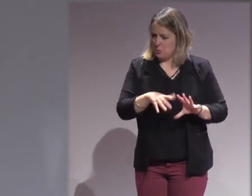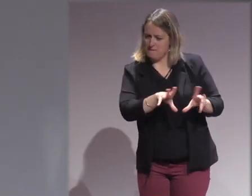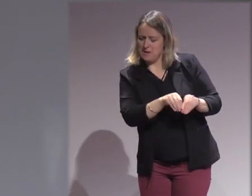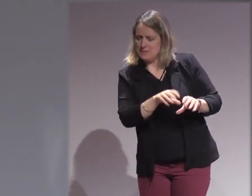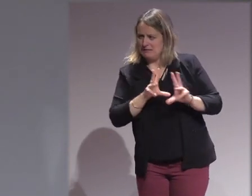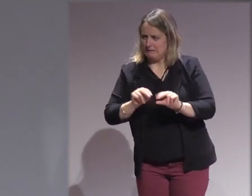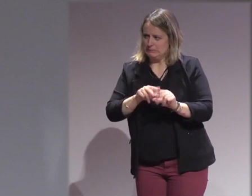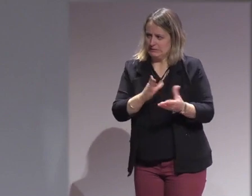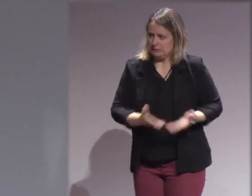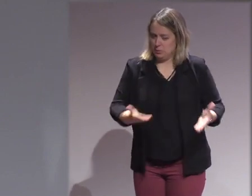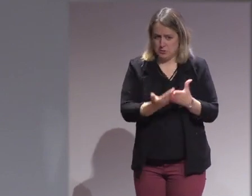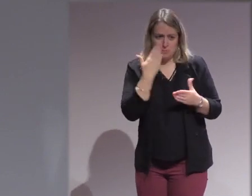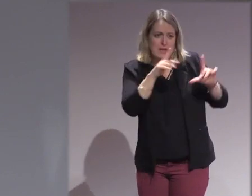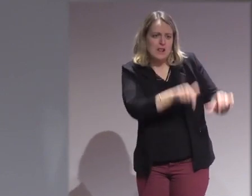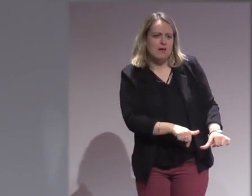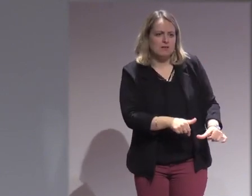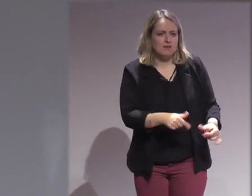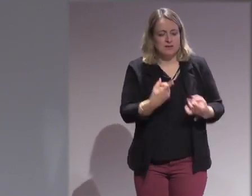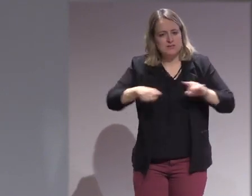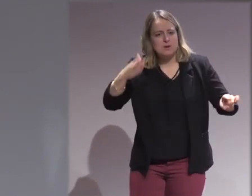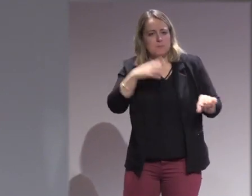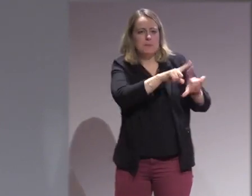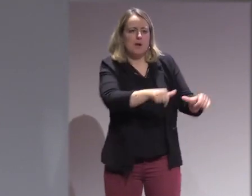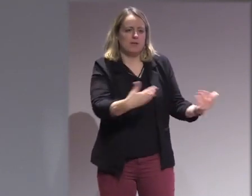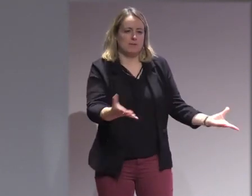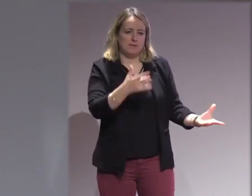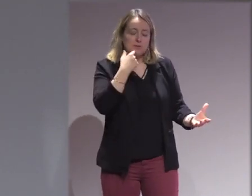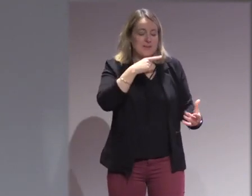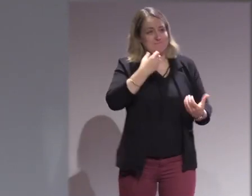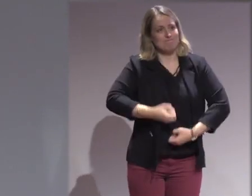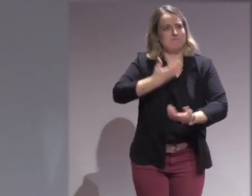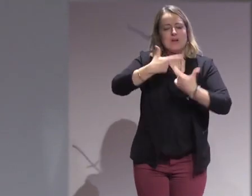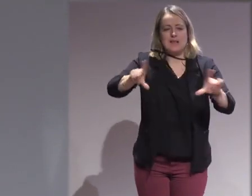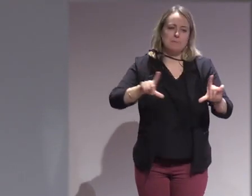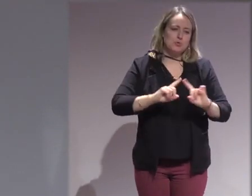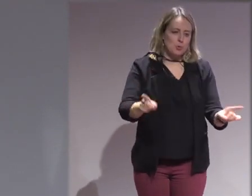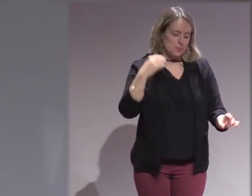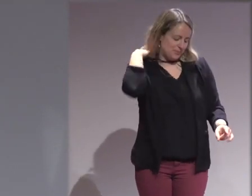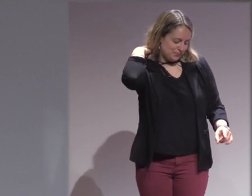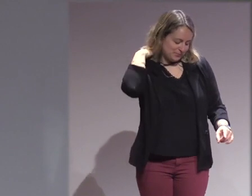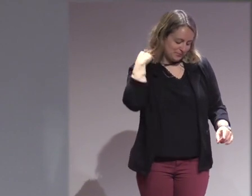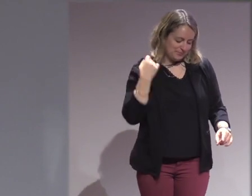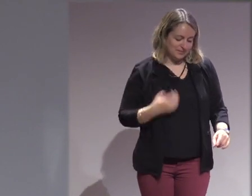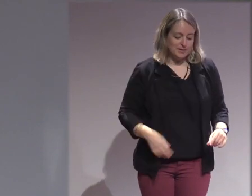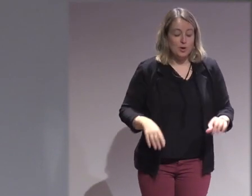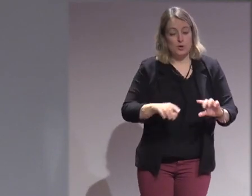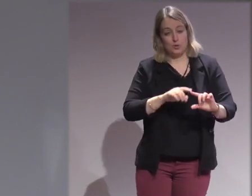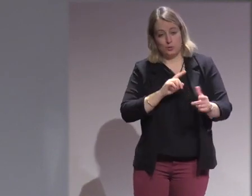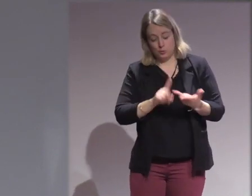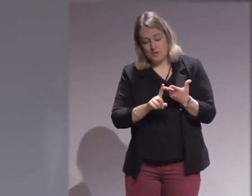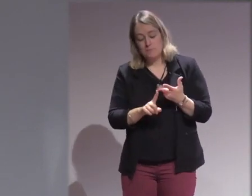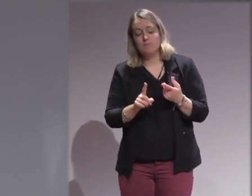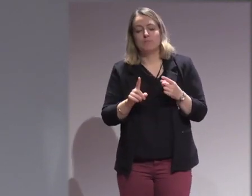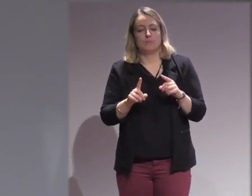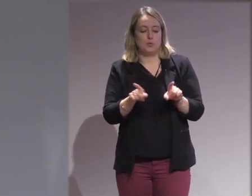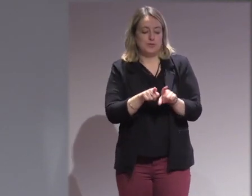dans un plateau en famille, c'est pas la même chose. On peut pas parler d'une parole qui est complètement libre. Et puis, une autre chose qui a longtemps conditionné